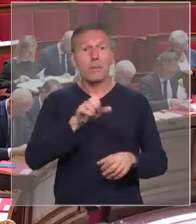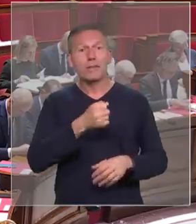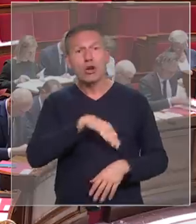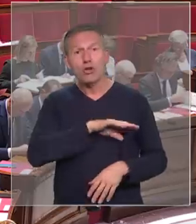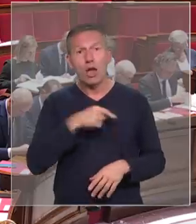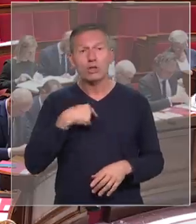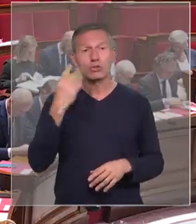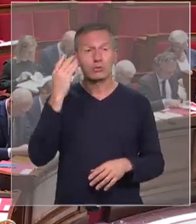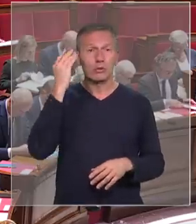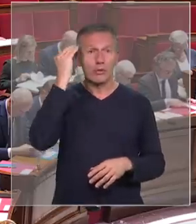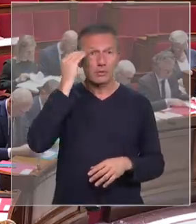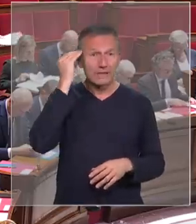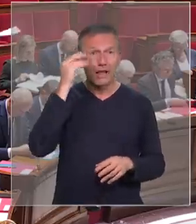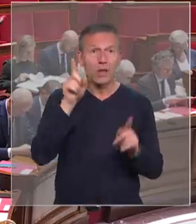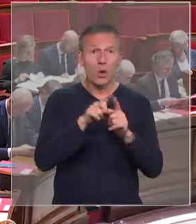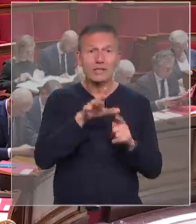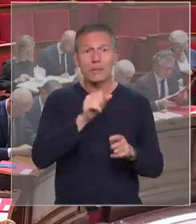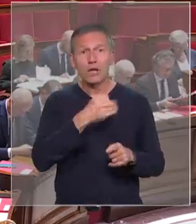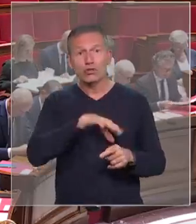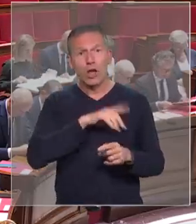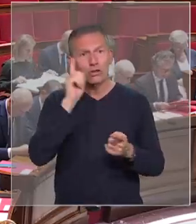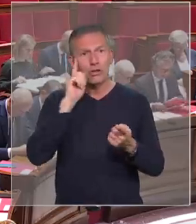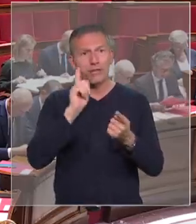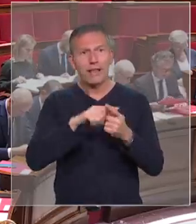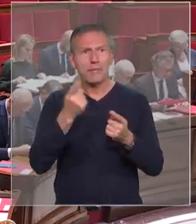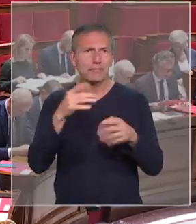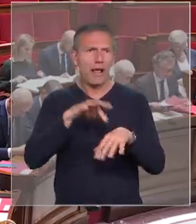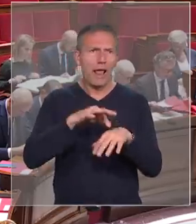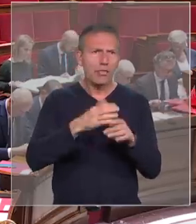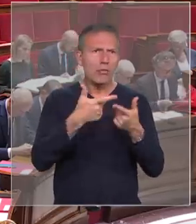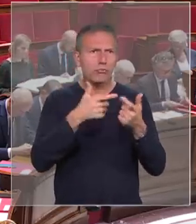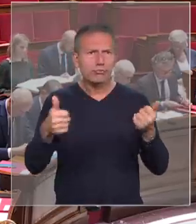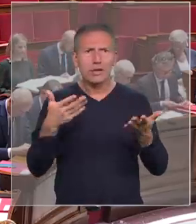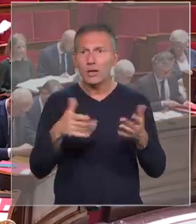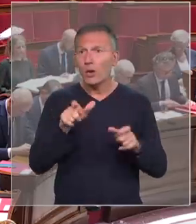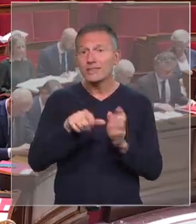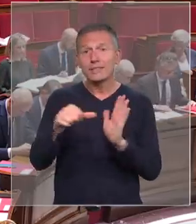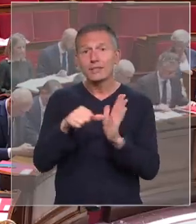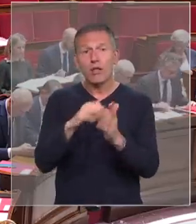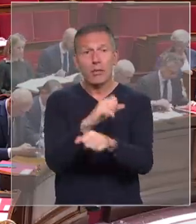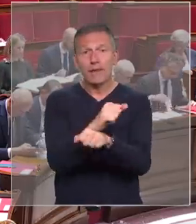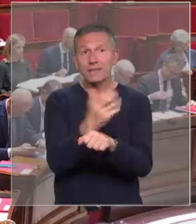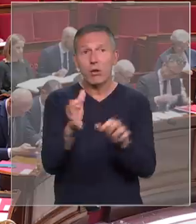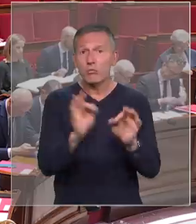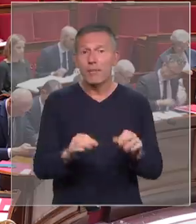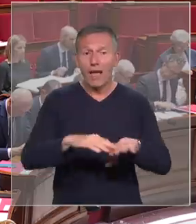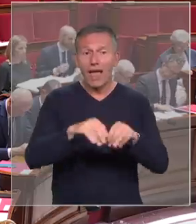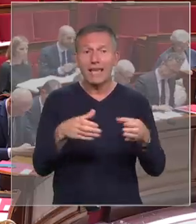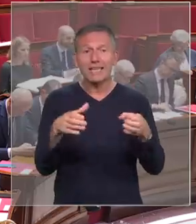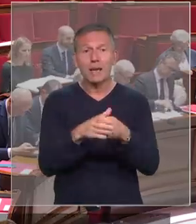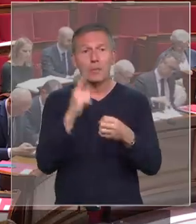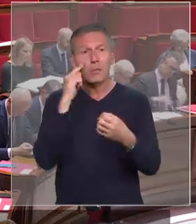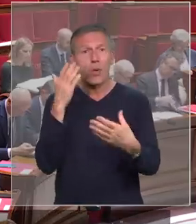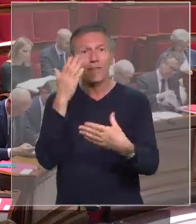psychiatrique ou UHSI pour les aspects somatiques. Des centres pénitentiaires qui ne disposent non plus ni des RIS, équipes régionales d'intervention de